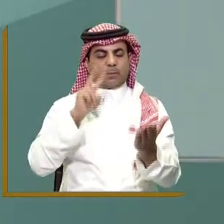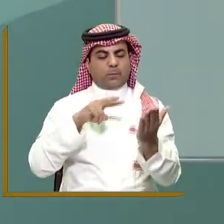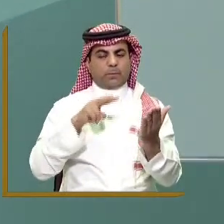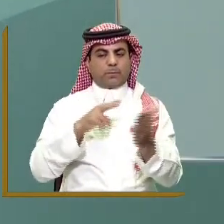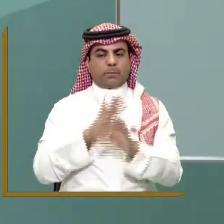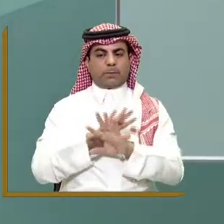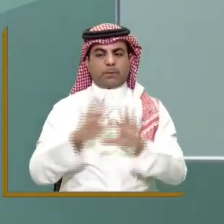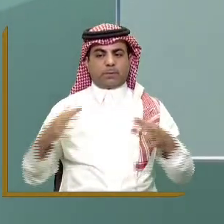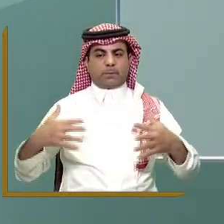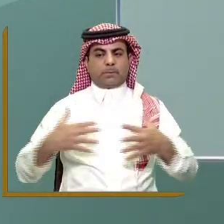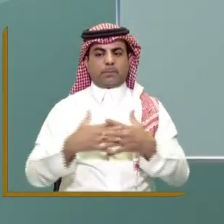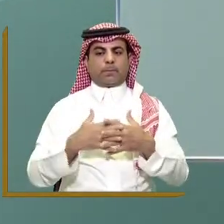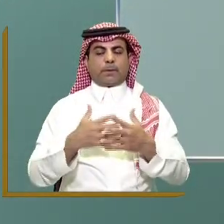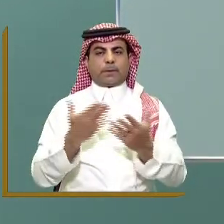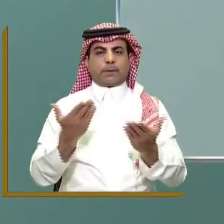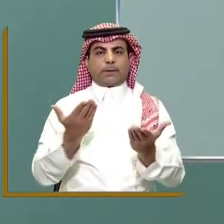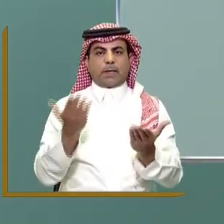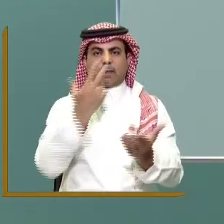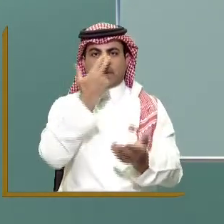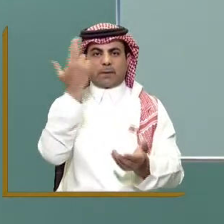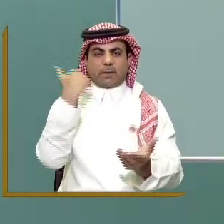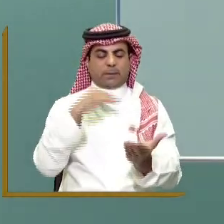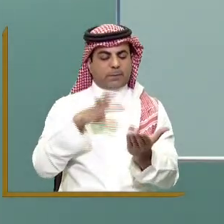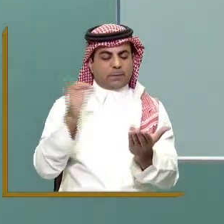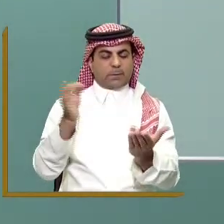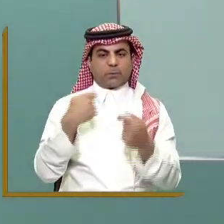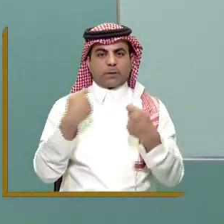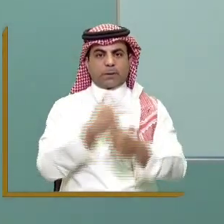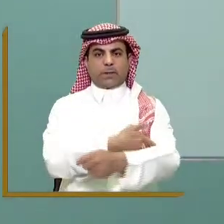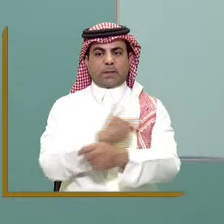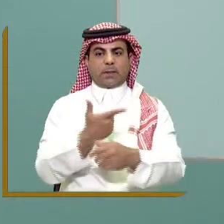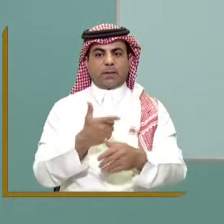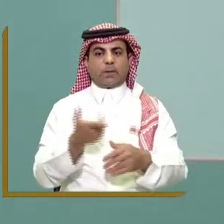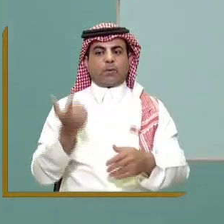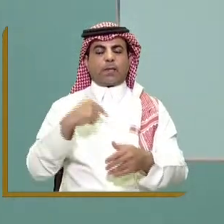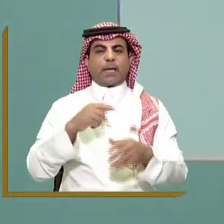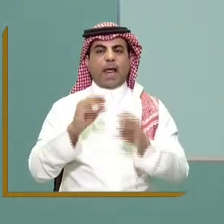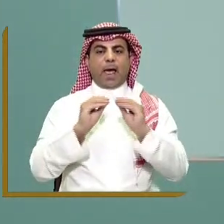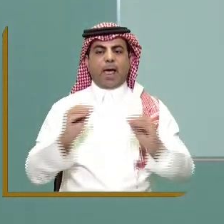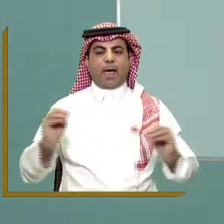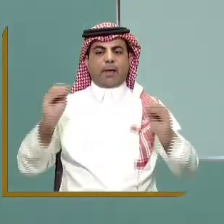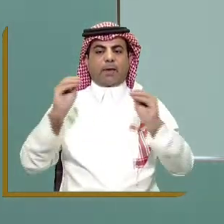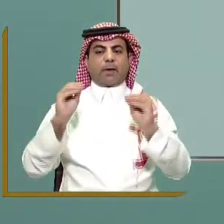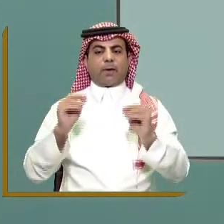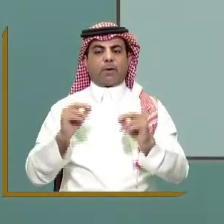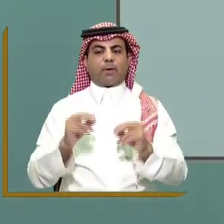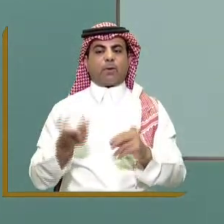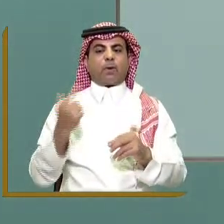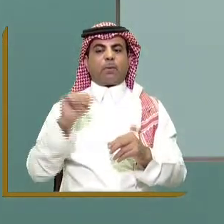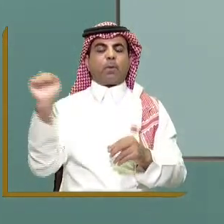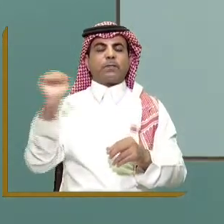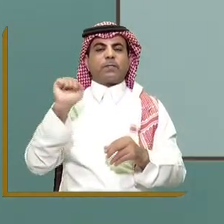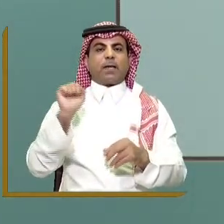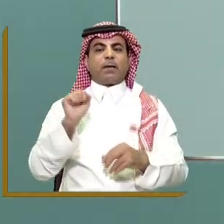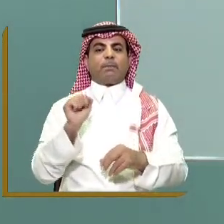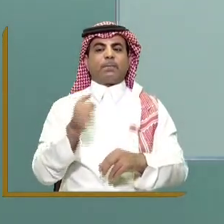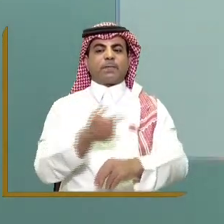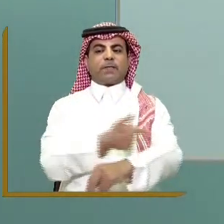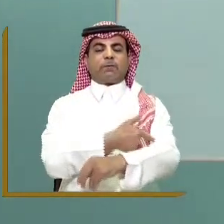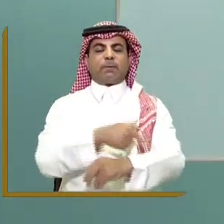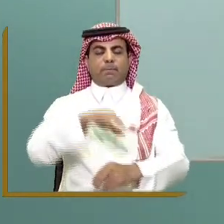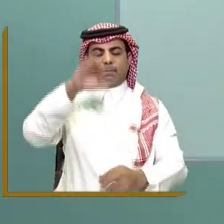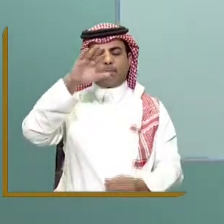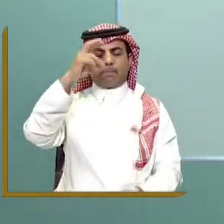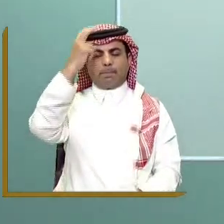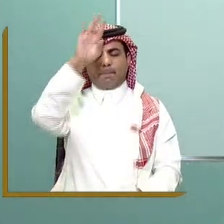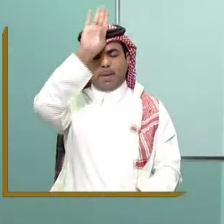المدرجة على جدول أعمال من بينها تقارير سنوية لوزارة الصحة والرئاسة العامة لهيئة الأمر بالمعروف والنهي عن المنكر والمؤسسة